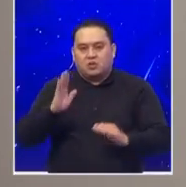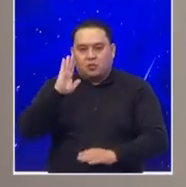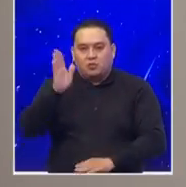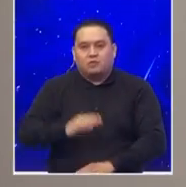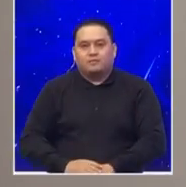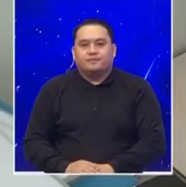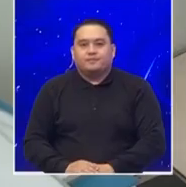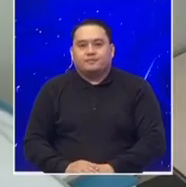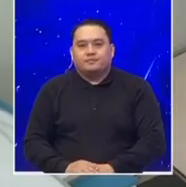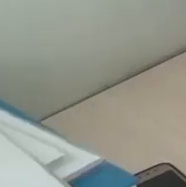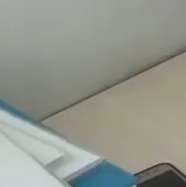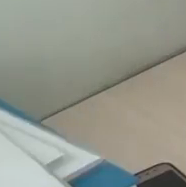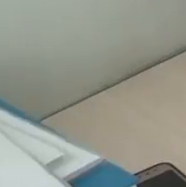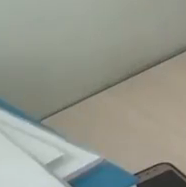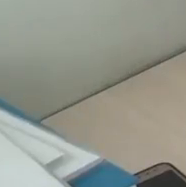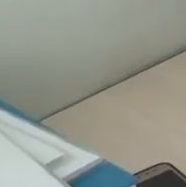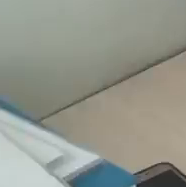младенцев.